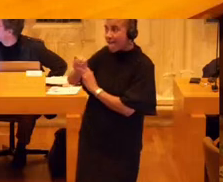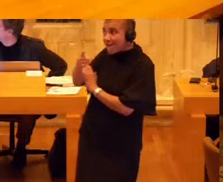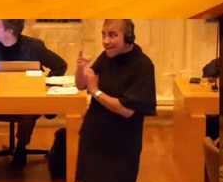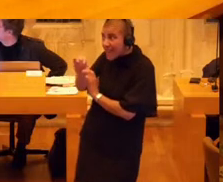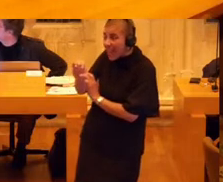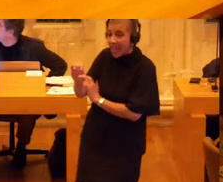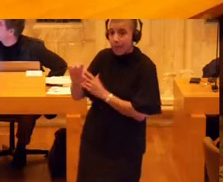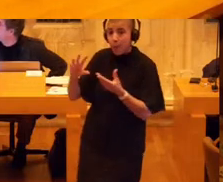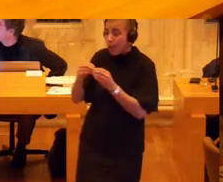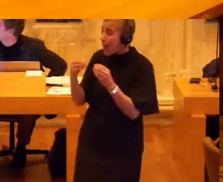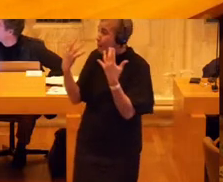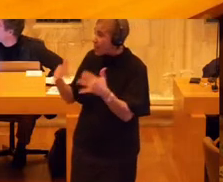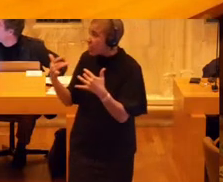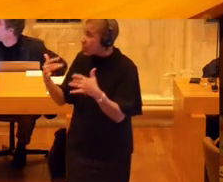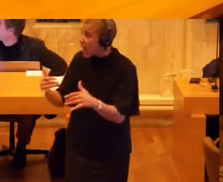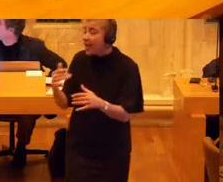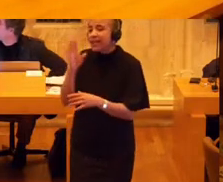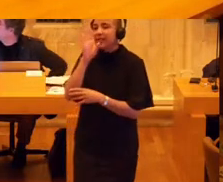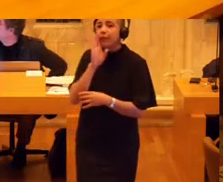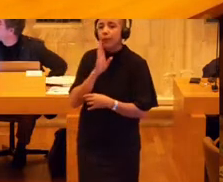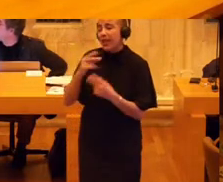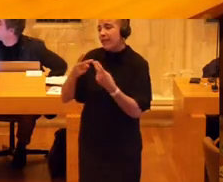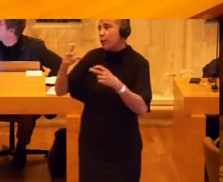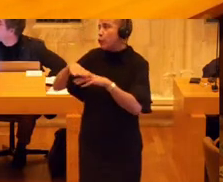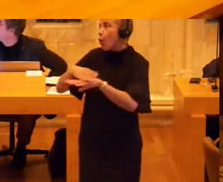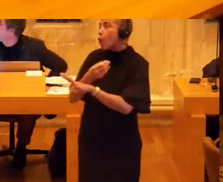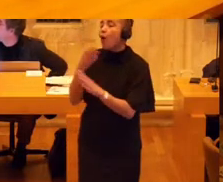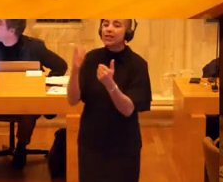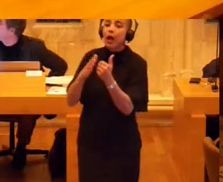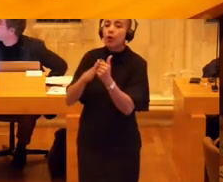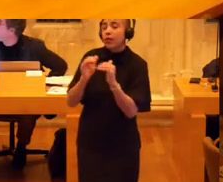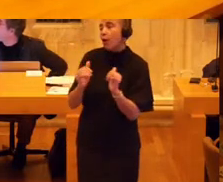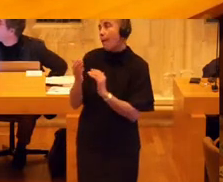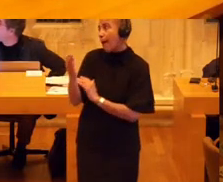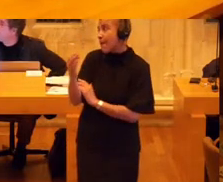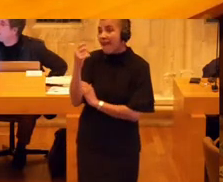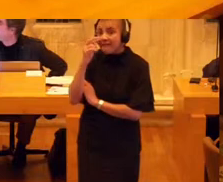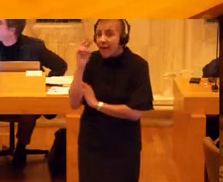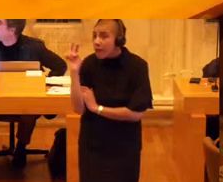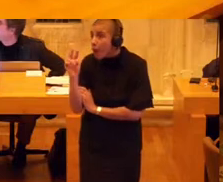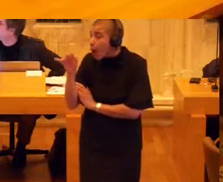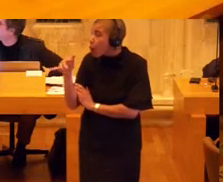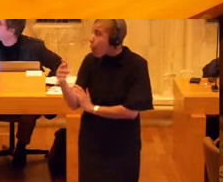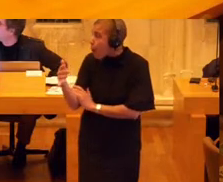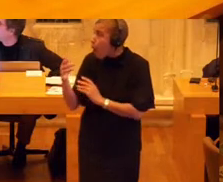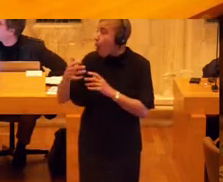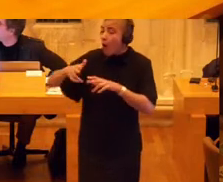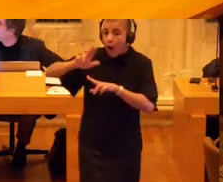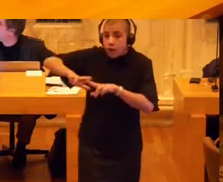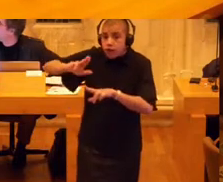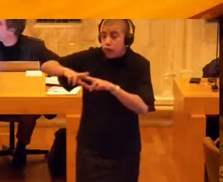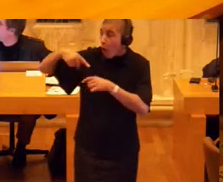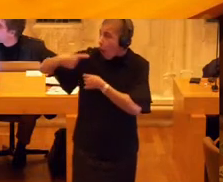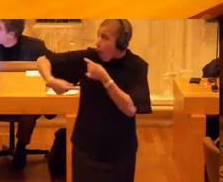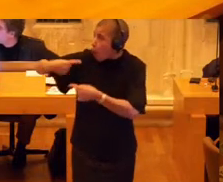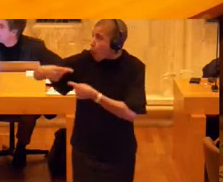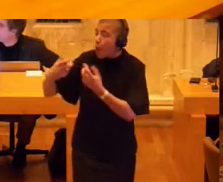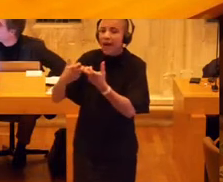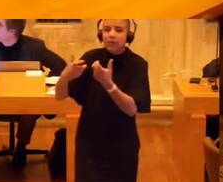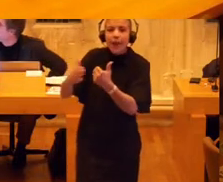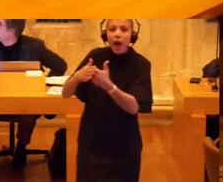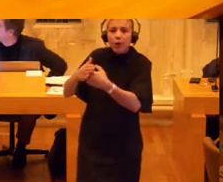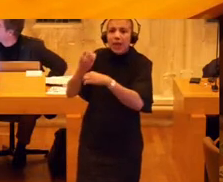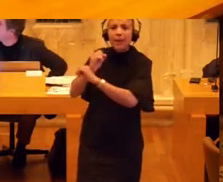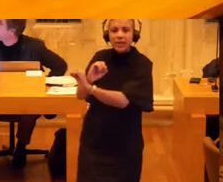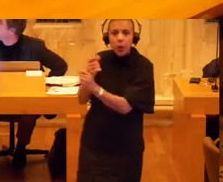les infrastructures qu'ils font en ce moment, notamment autour de la prison, le boulevard de l'Europe, il n'y a pas de stop and go. Hein. Non, le